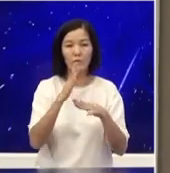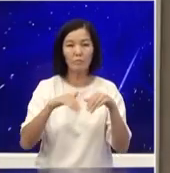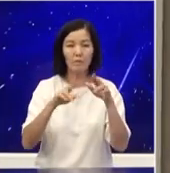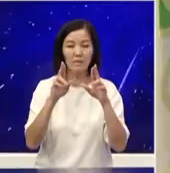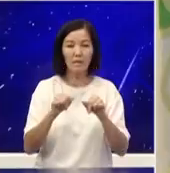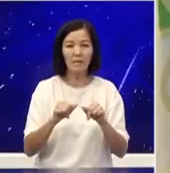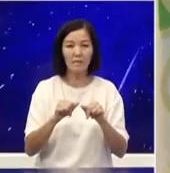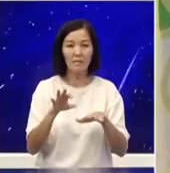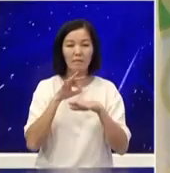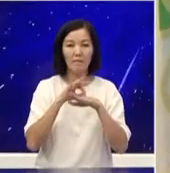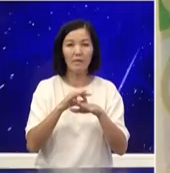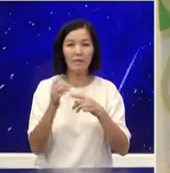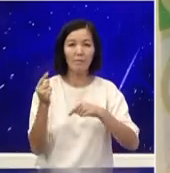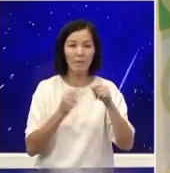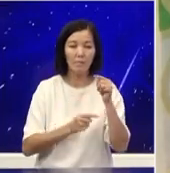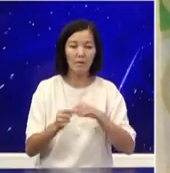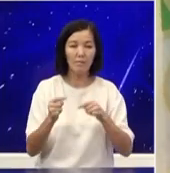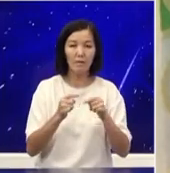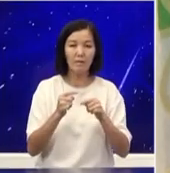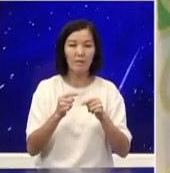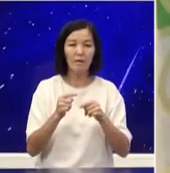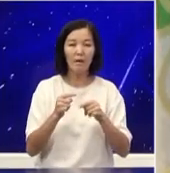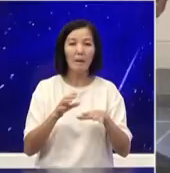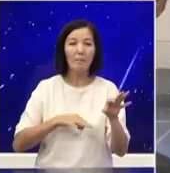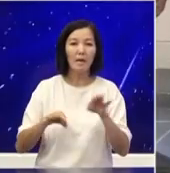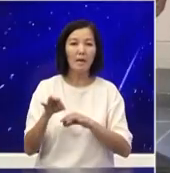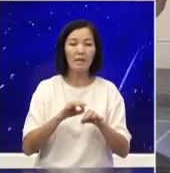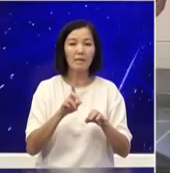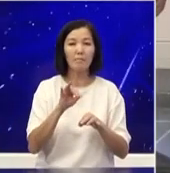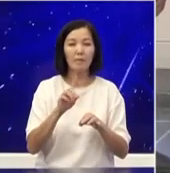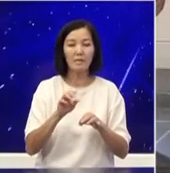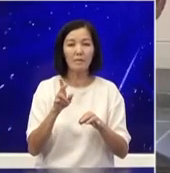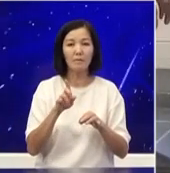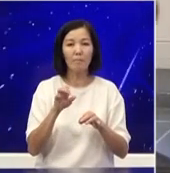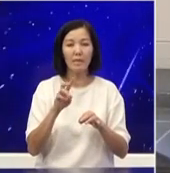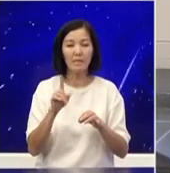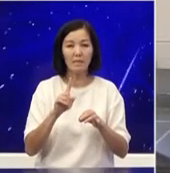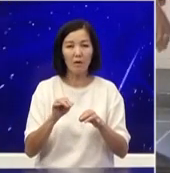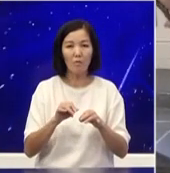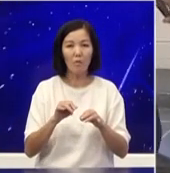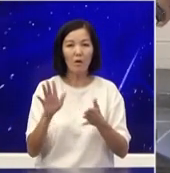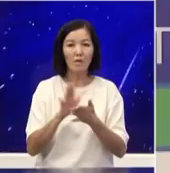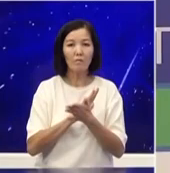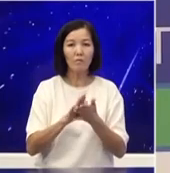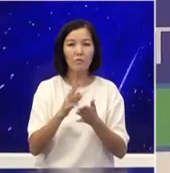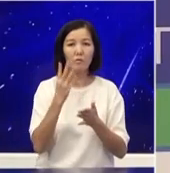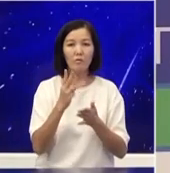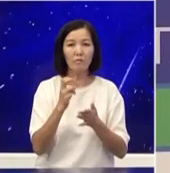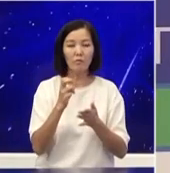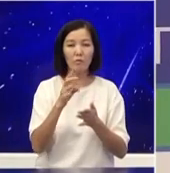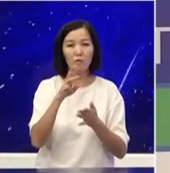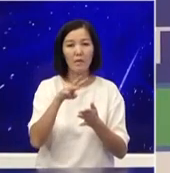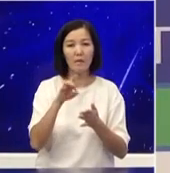и азам ведения предпринимательства в рамках проекта «Бизнес Бастау». На открытие своего дела грант в размере 200 МРП уже